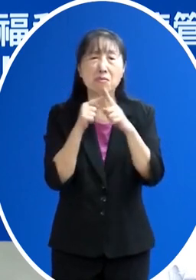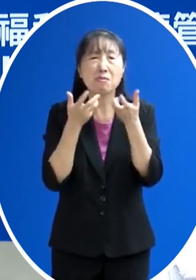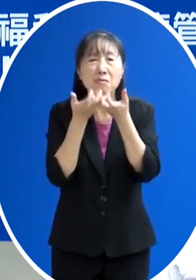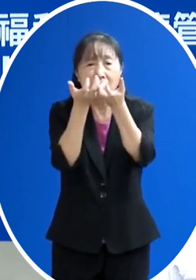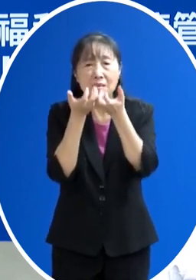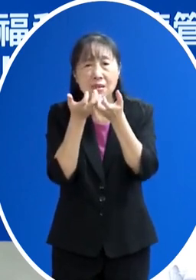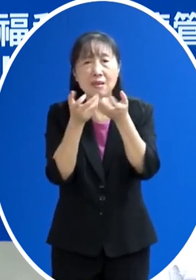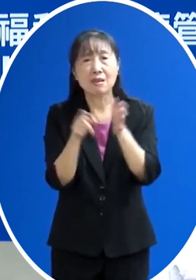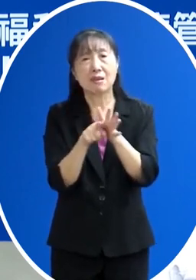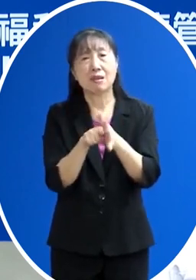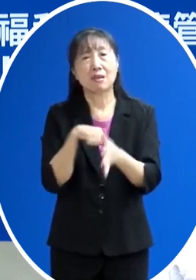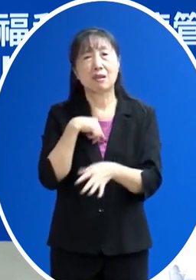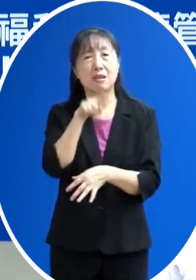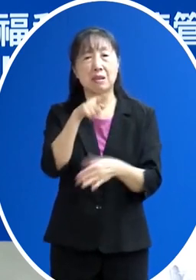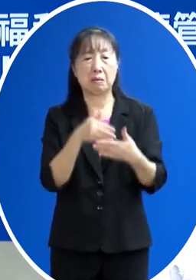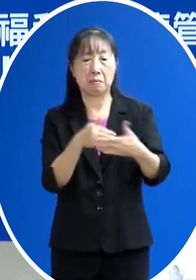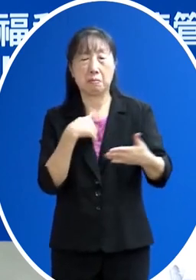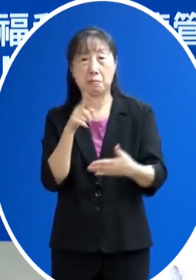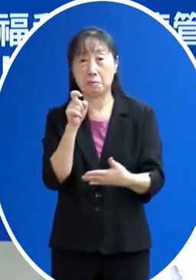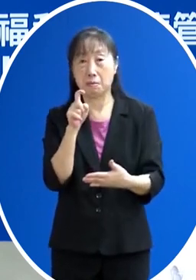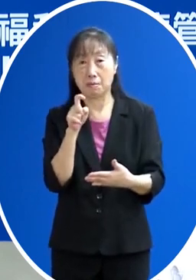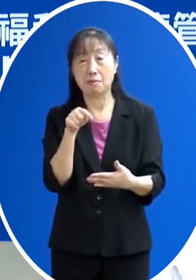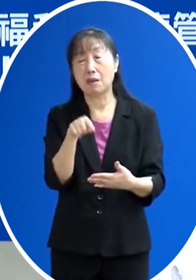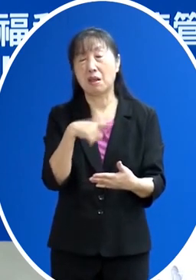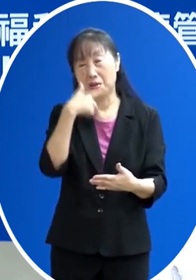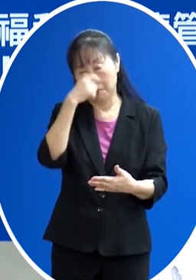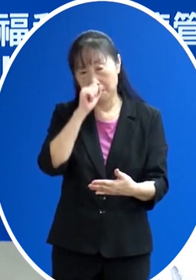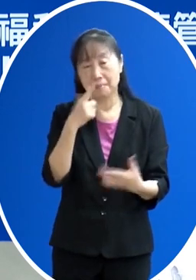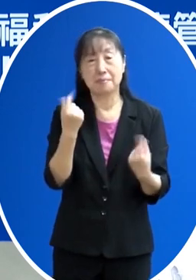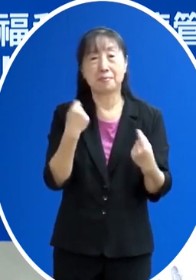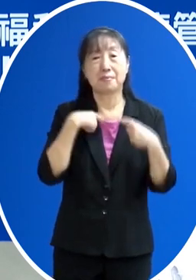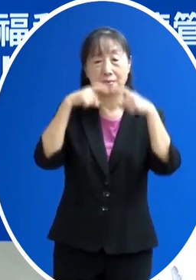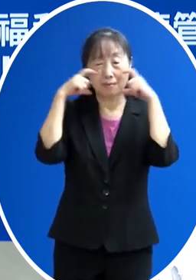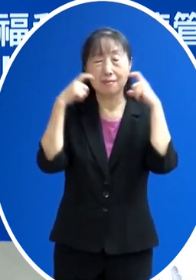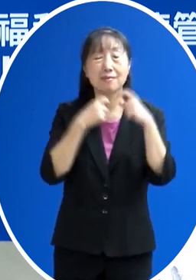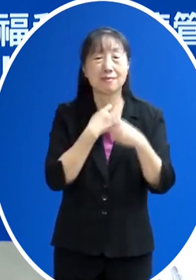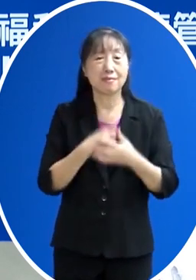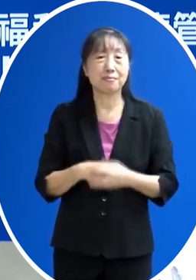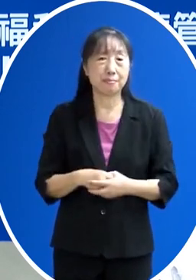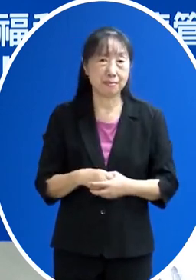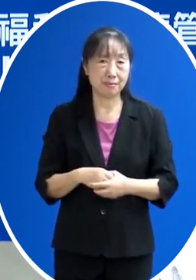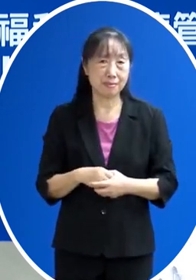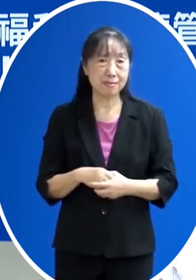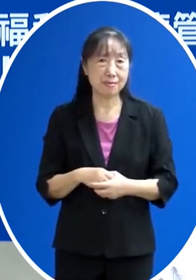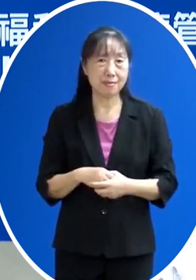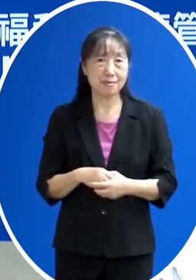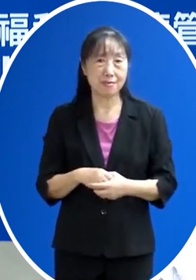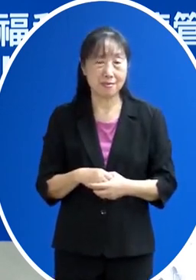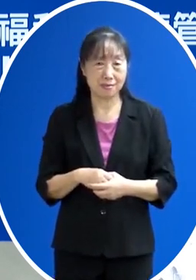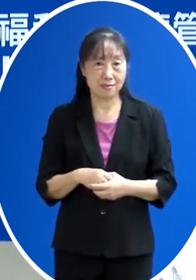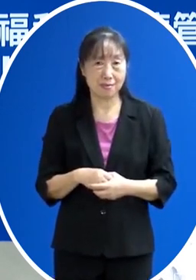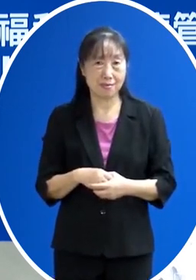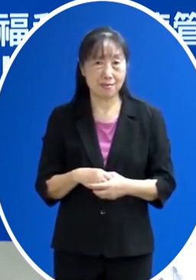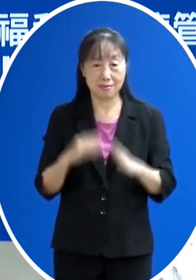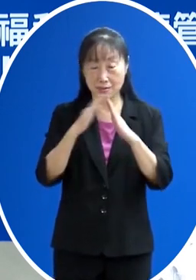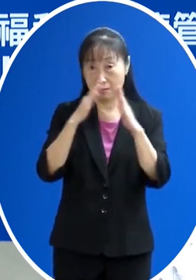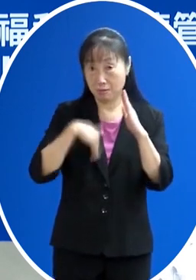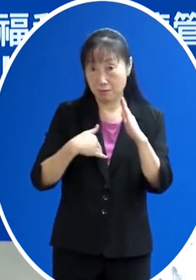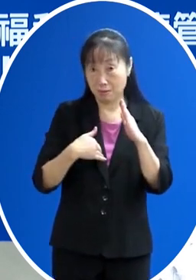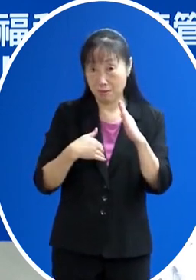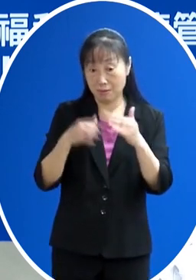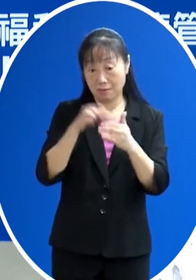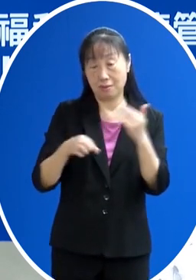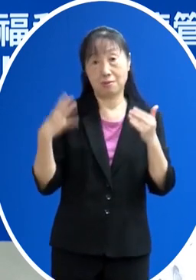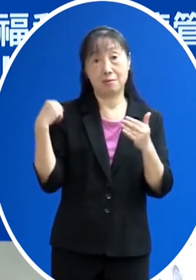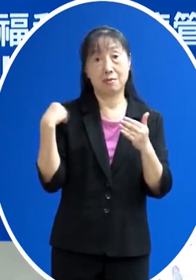很多，没有办法保持特定距离，那也建议了，建议如果你要戴当然是可以。那另外室内的规定都没